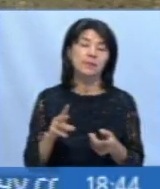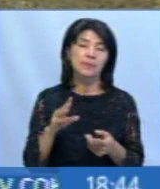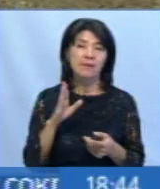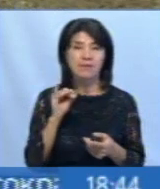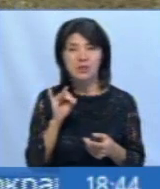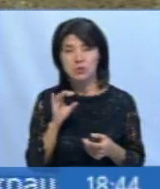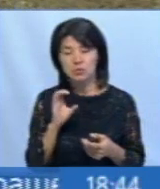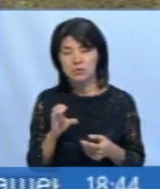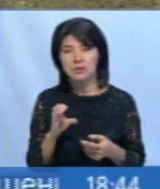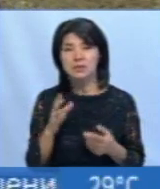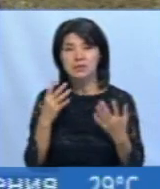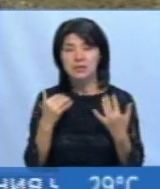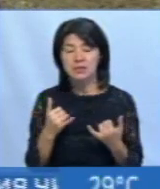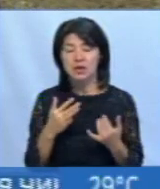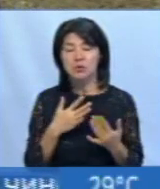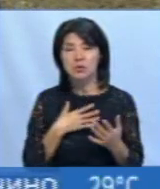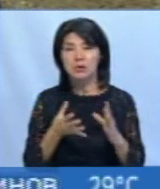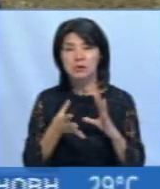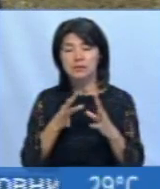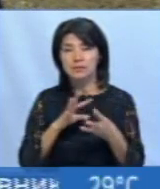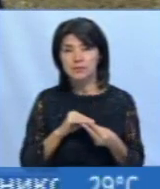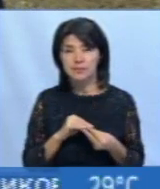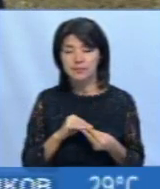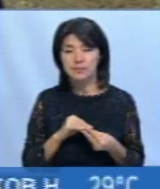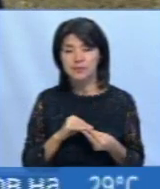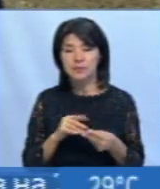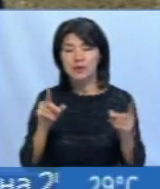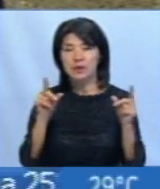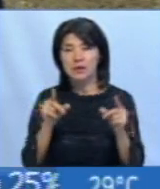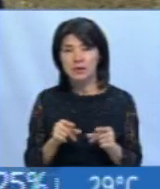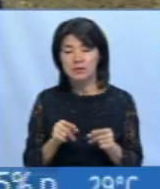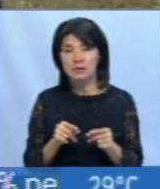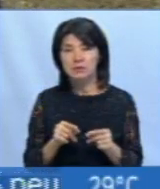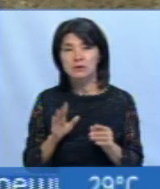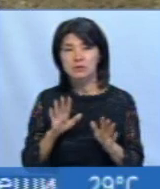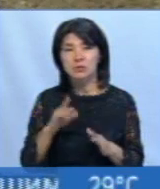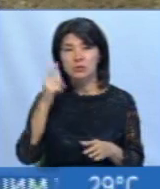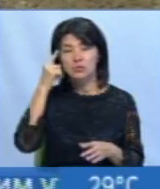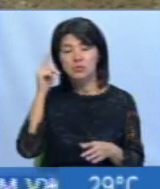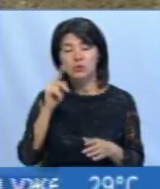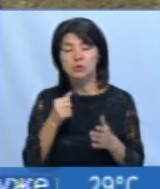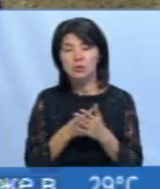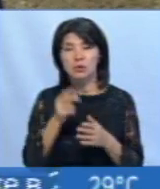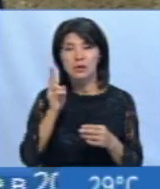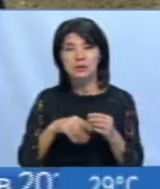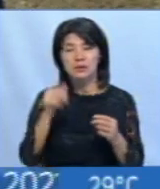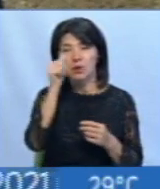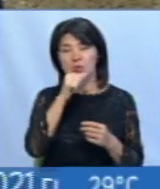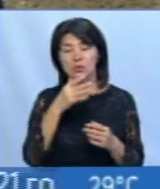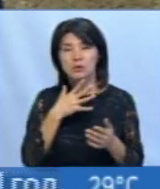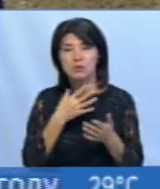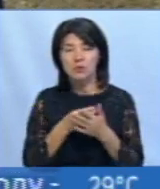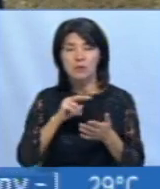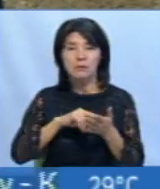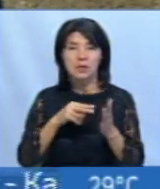пандемией, на данный момент у нас количество семей немножко снизилось, но думаем, что до конца года мы план свой выполним,